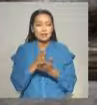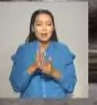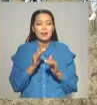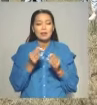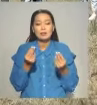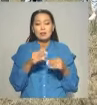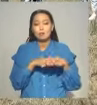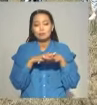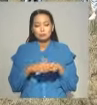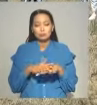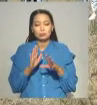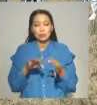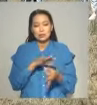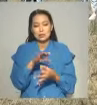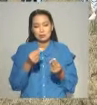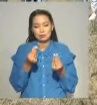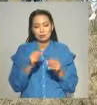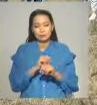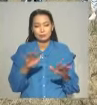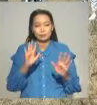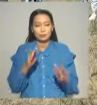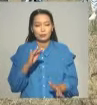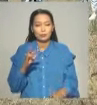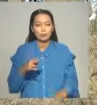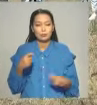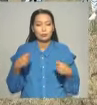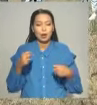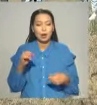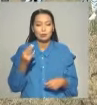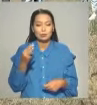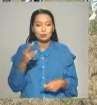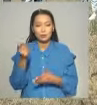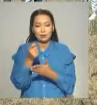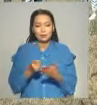дома. Анастасия Дроняк, Евгений Мутель, Астана Таймс, Северо-Казахстанская область.